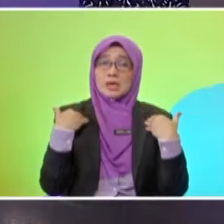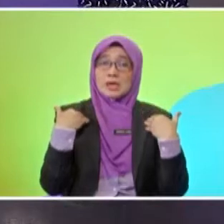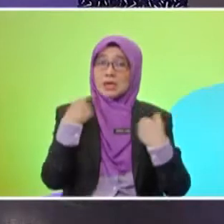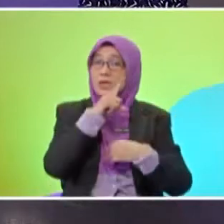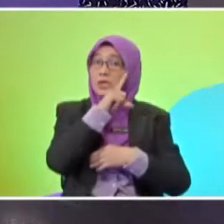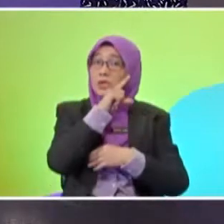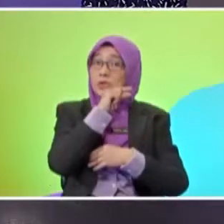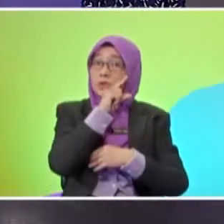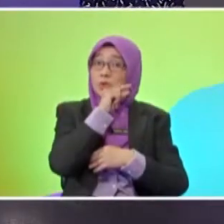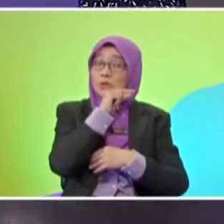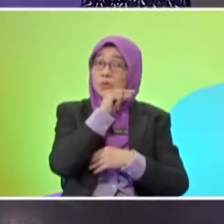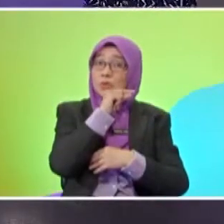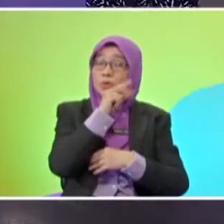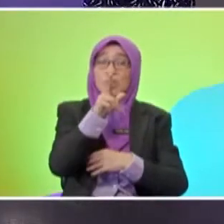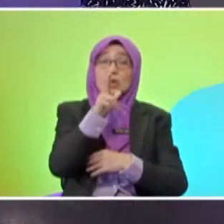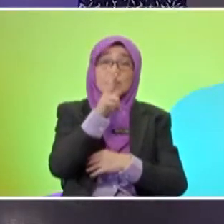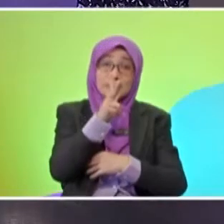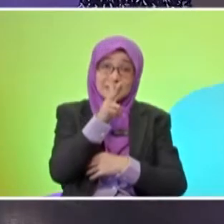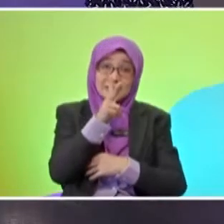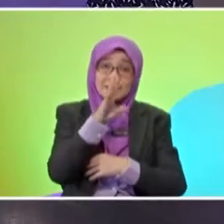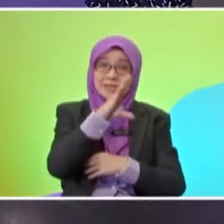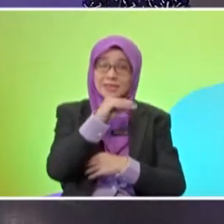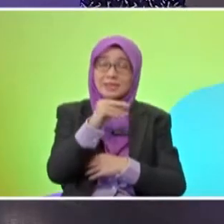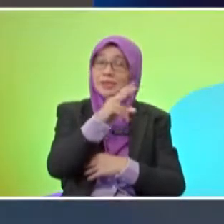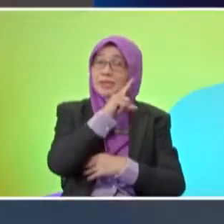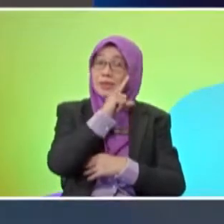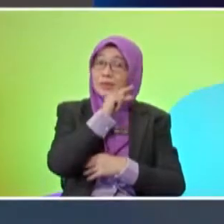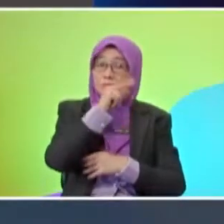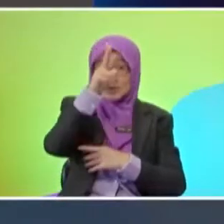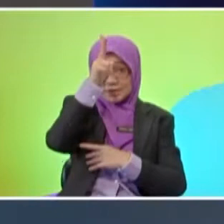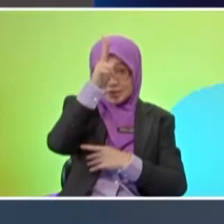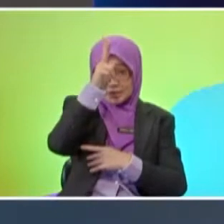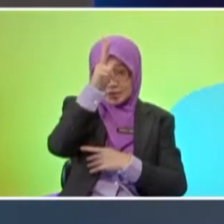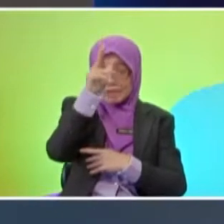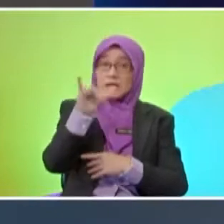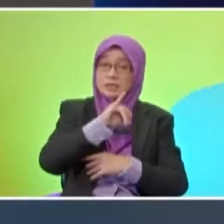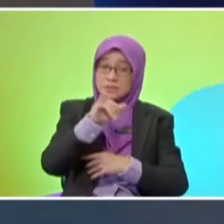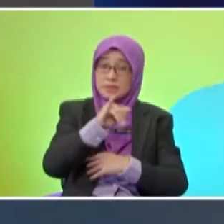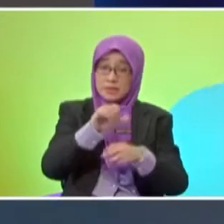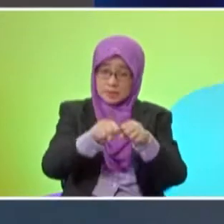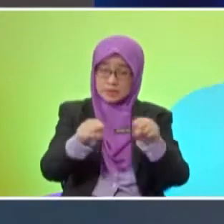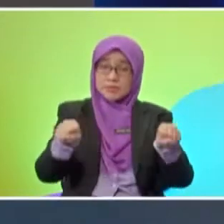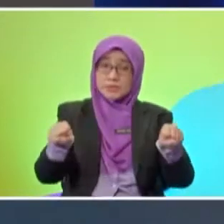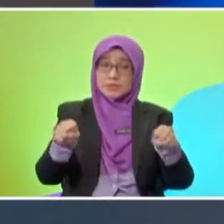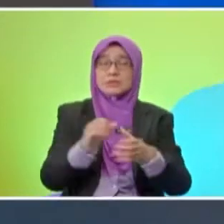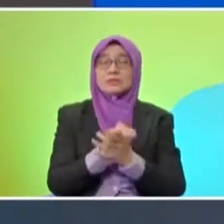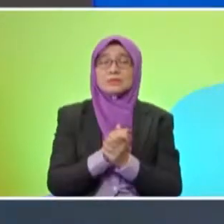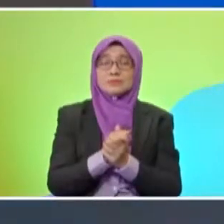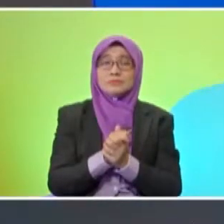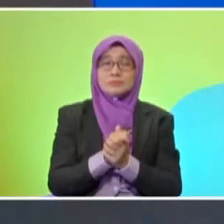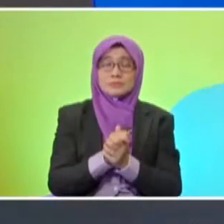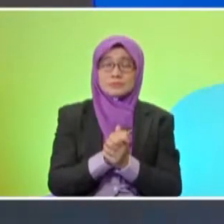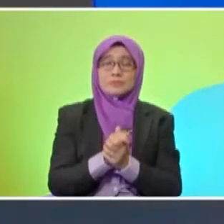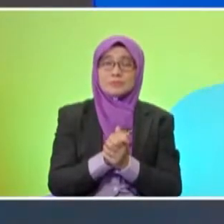ada burung tiung jantan asam OSIS cuma satu buktinya satu jam timer agaknya puffed up sehingga itu